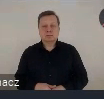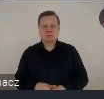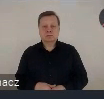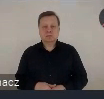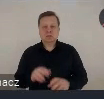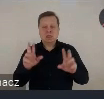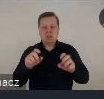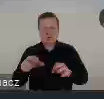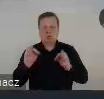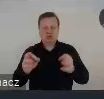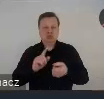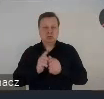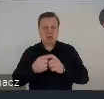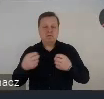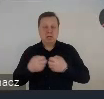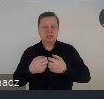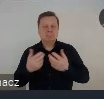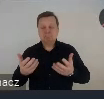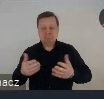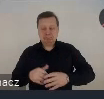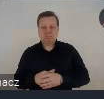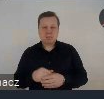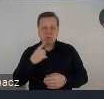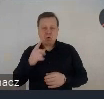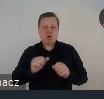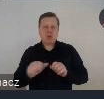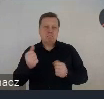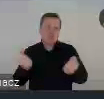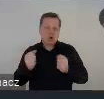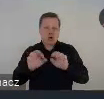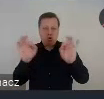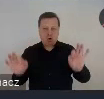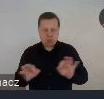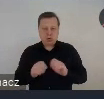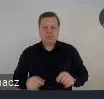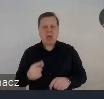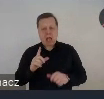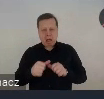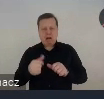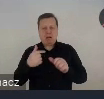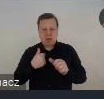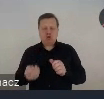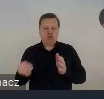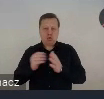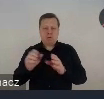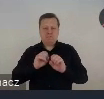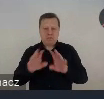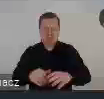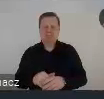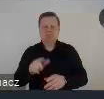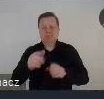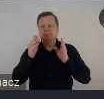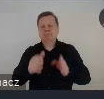dzisiejszego webinarium jest taki dosyć ogólny, natomiast muszę doprecyzować, że będziemy się zajmować